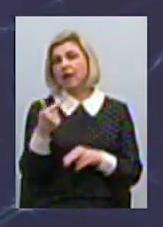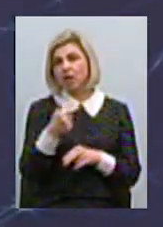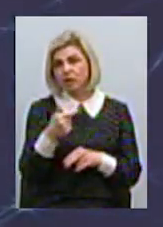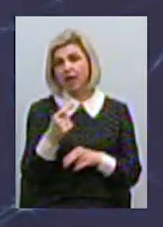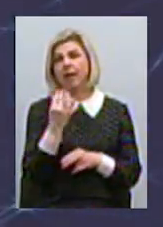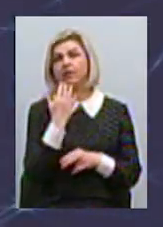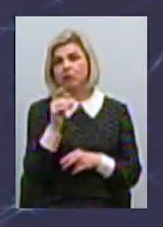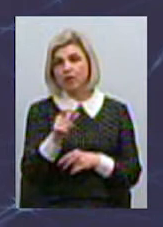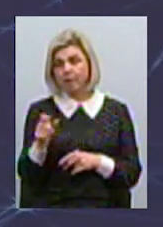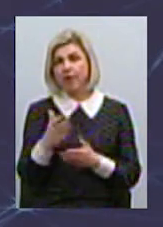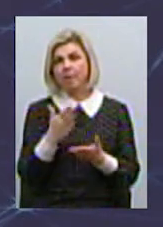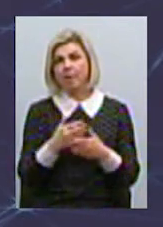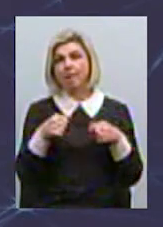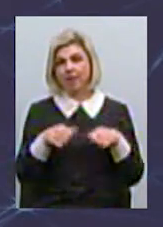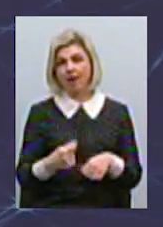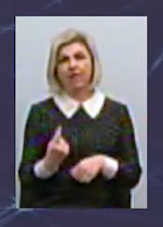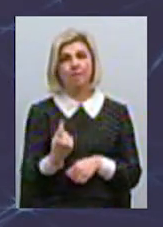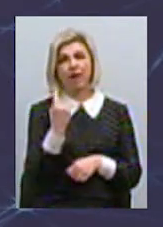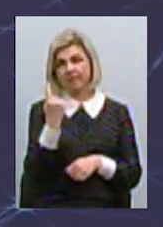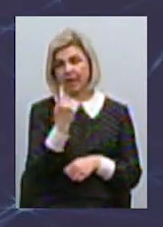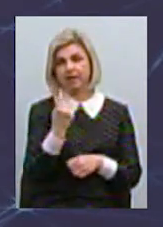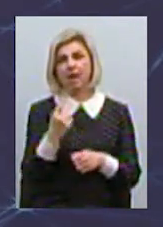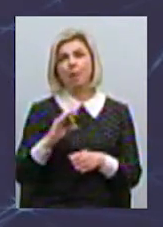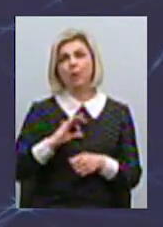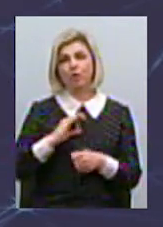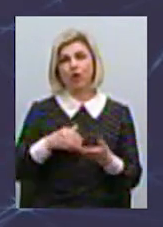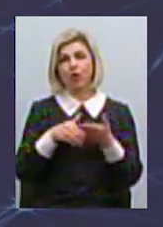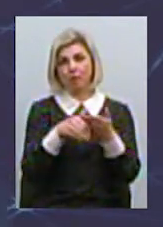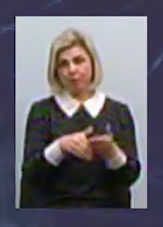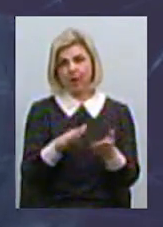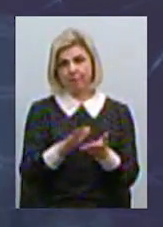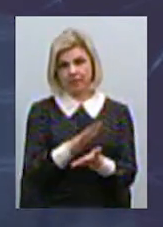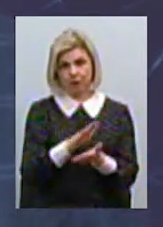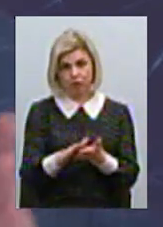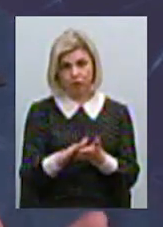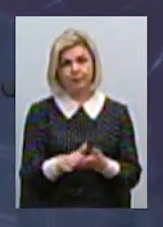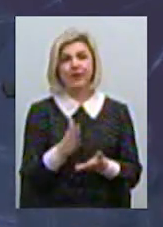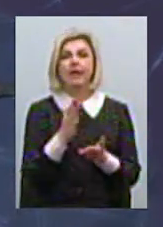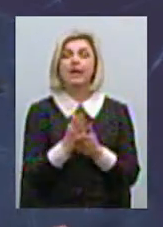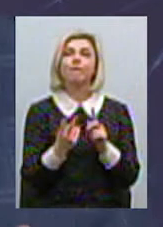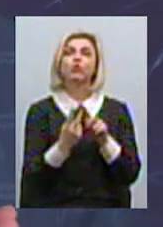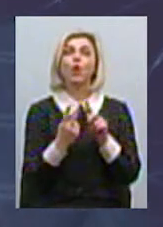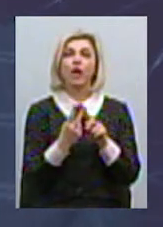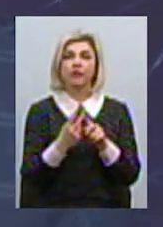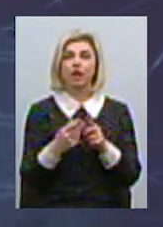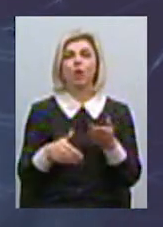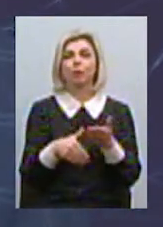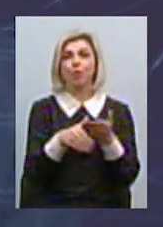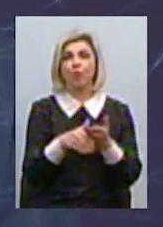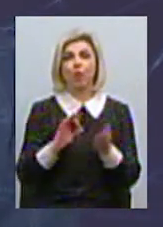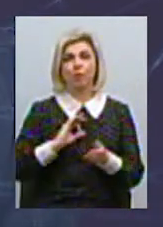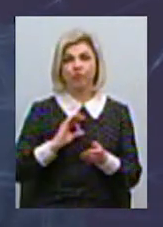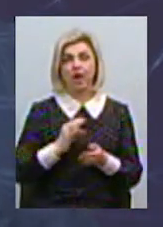право на первинну правову допомогу, безкоштовно. Це доступ людини до права. Є інститут вторинної правової допомоги, це доступ особи